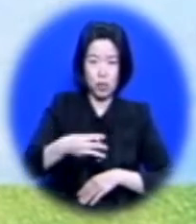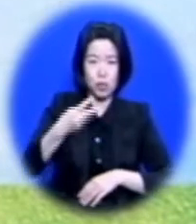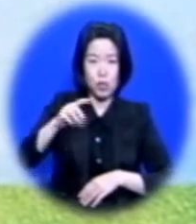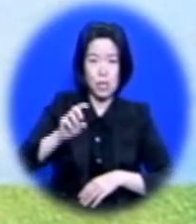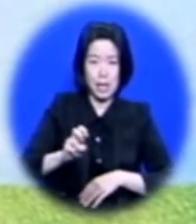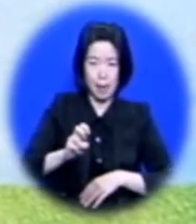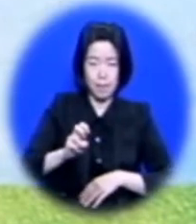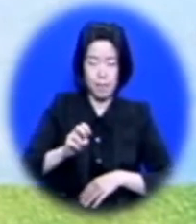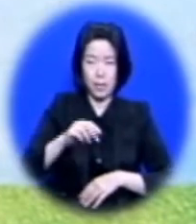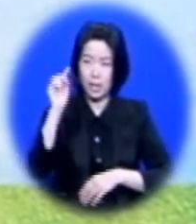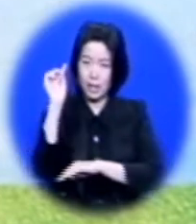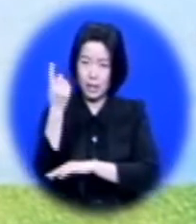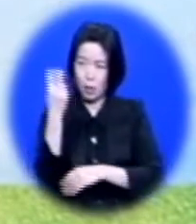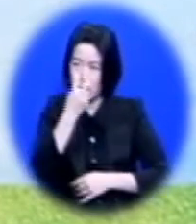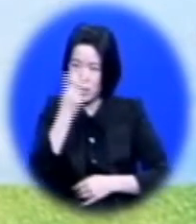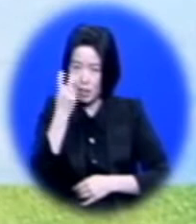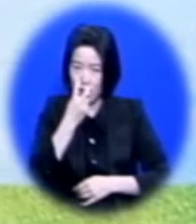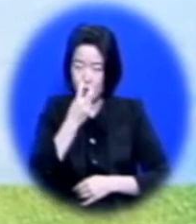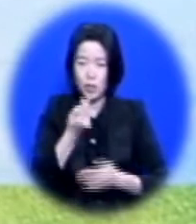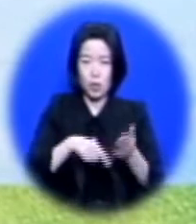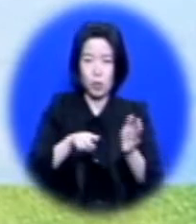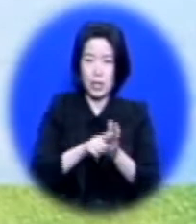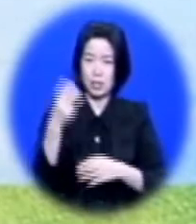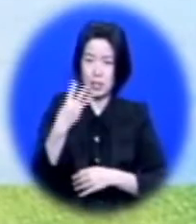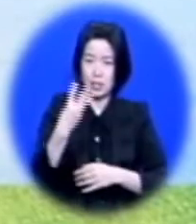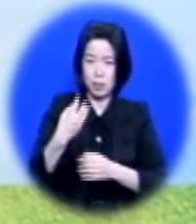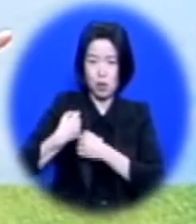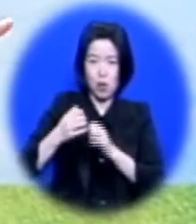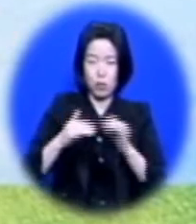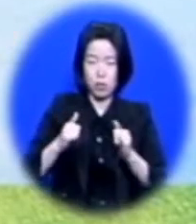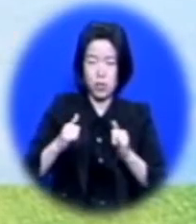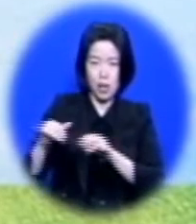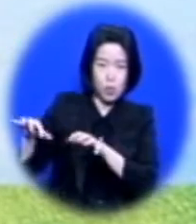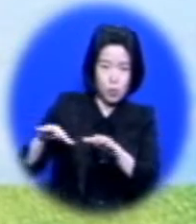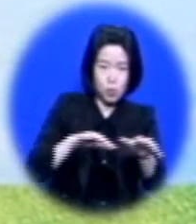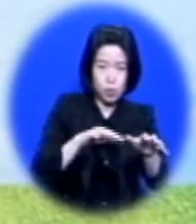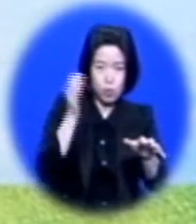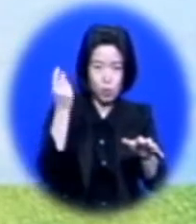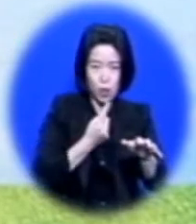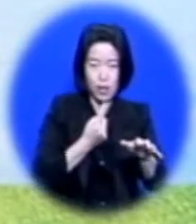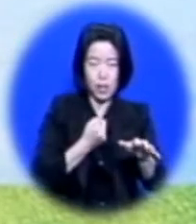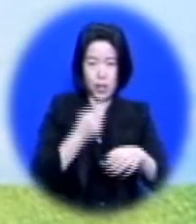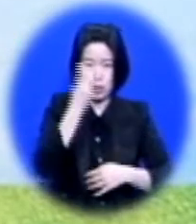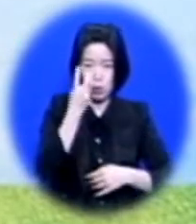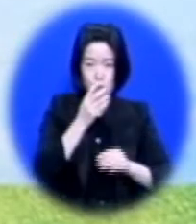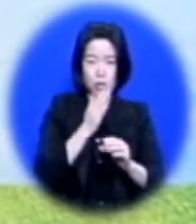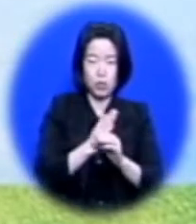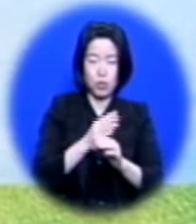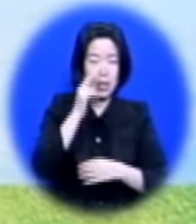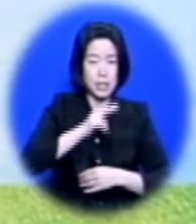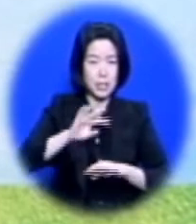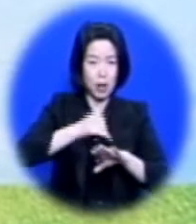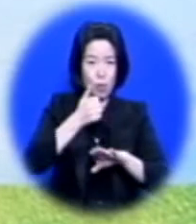다윗을 수세 가려고 3000을 데리고 옵니다 그리고 수색을 하다가 사울 왕이